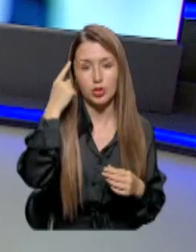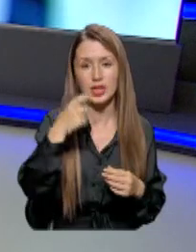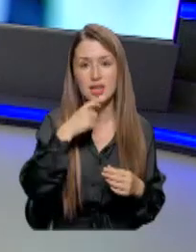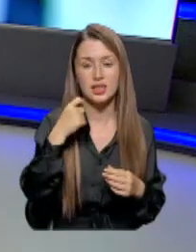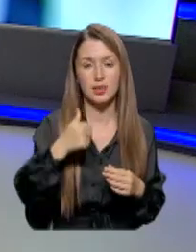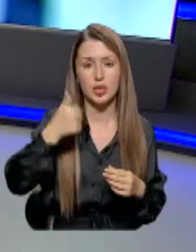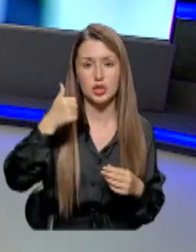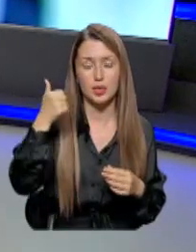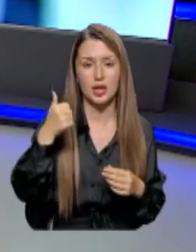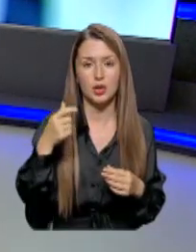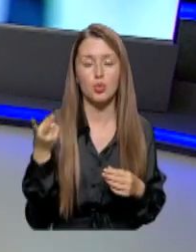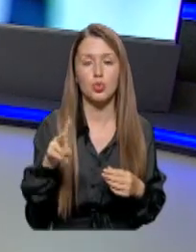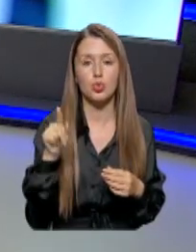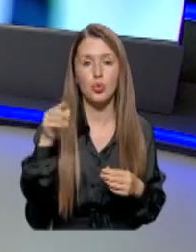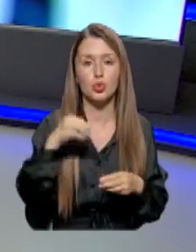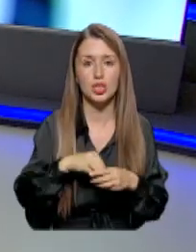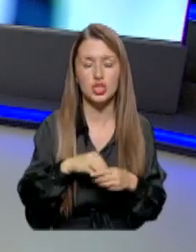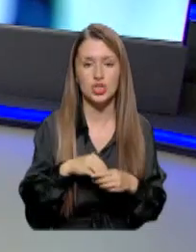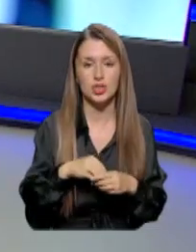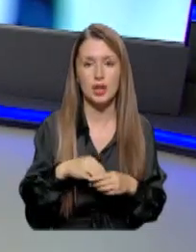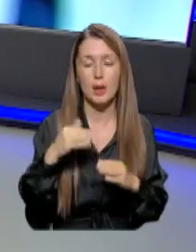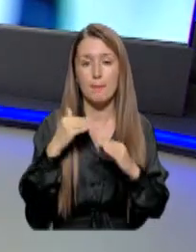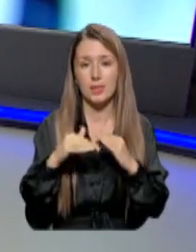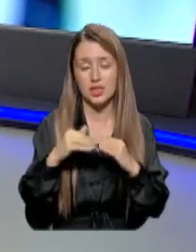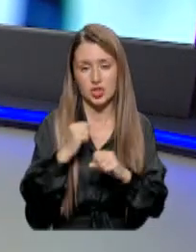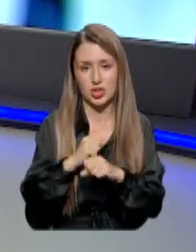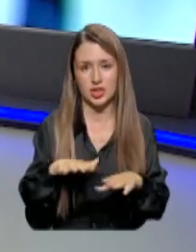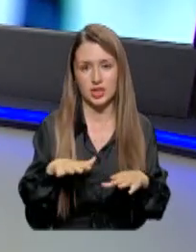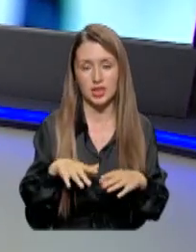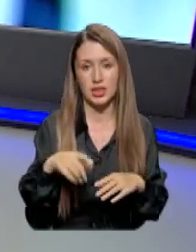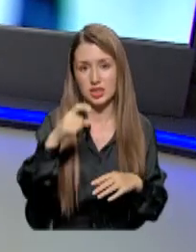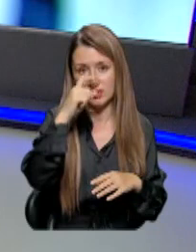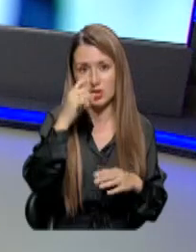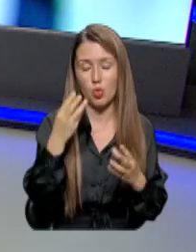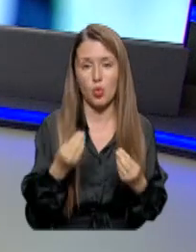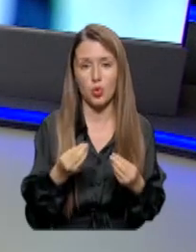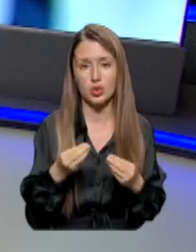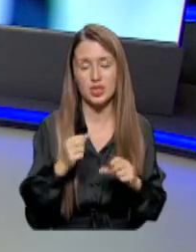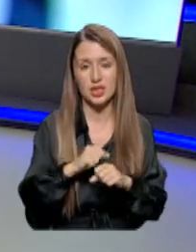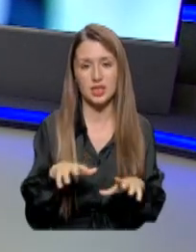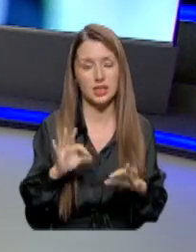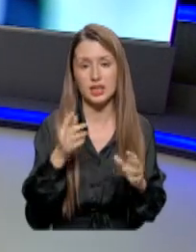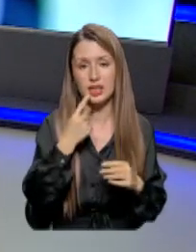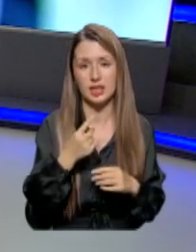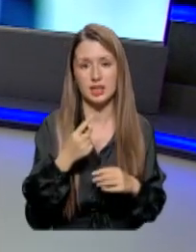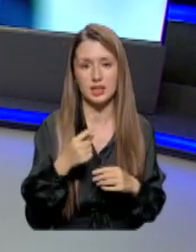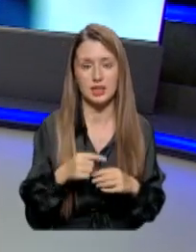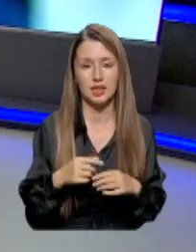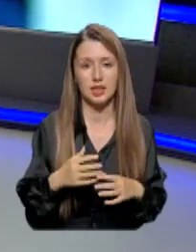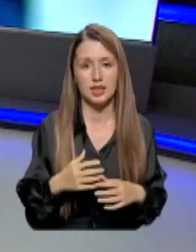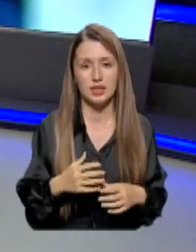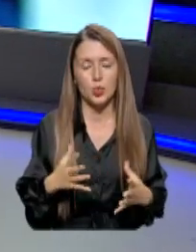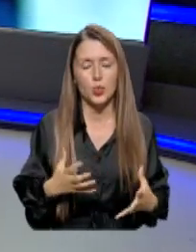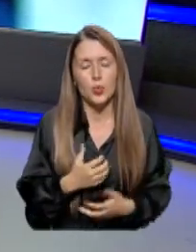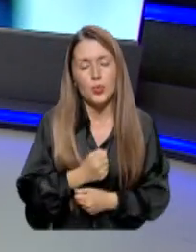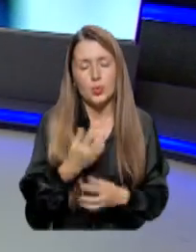başbakan suikaste uğradı. Onun için taziye mesajı yayınladı. Twitter'dan da olsa yayınladı. Ne dedi? Derin üzüntü